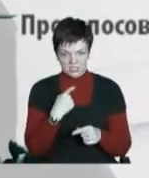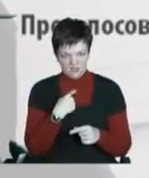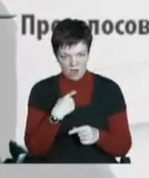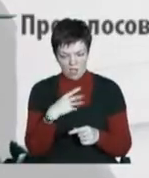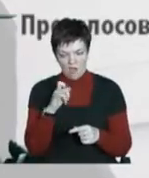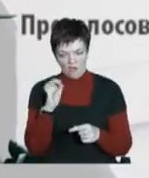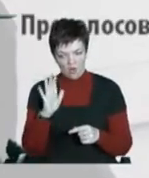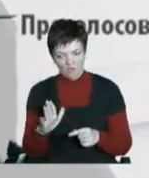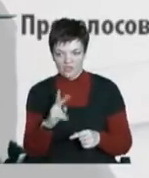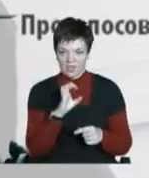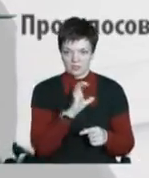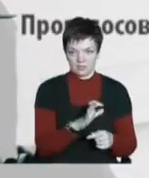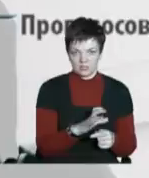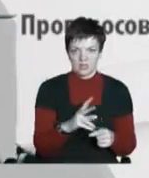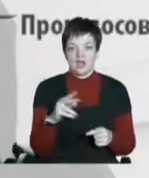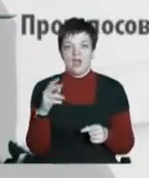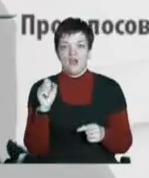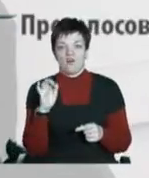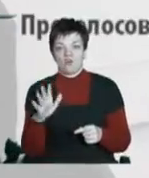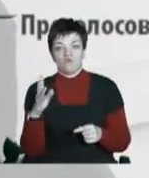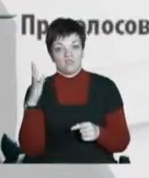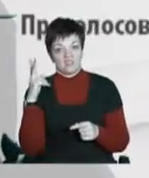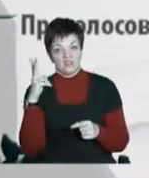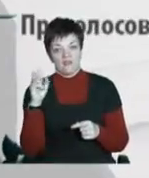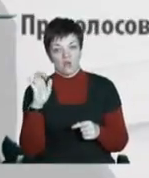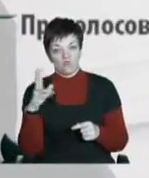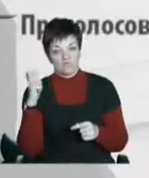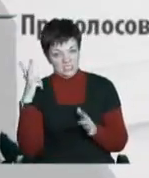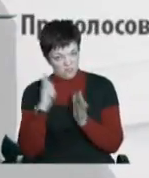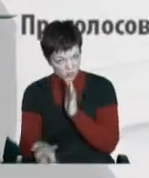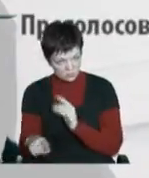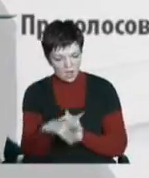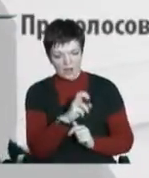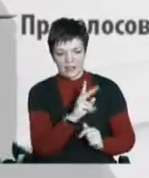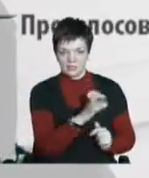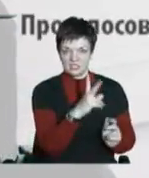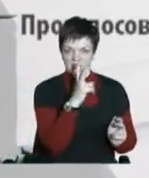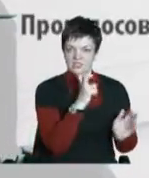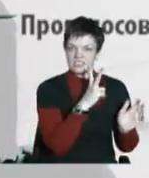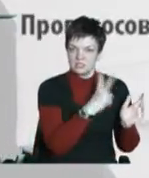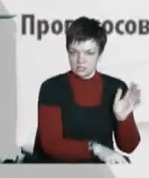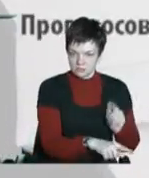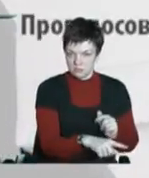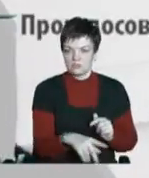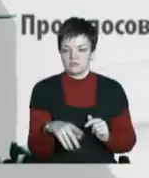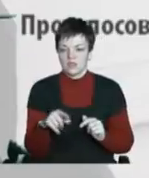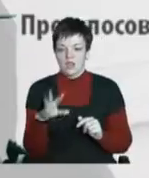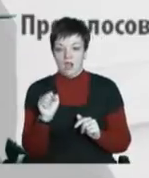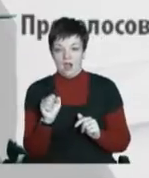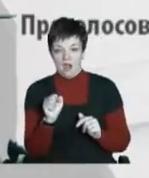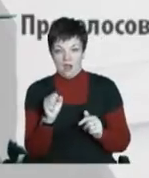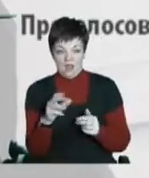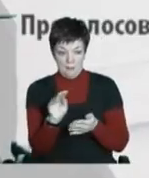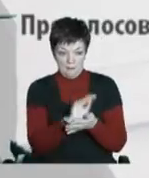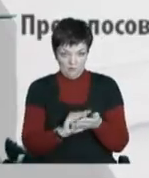Авакова – 280, а за кандидата Кернеса – 278 избирателей. А вот по уточненному протоколу